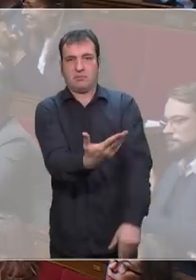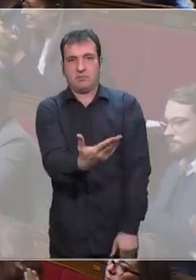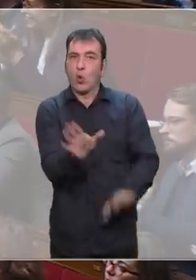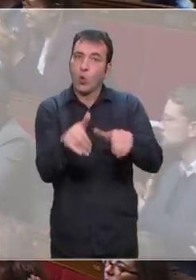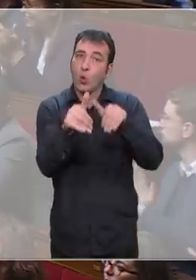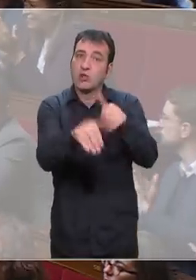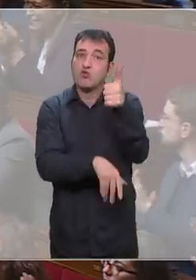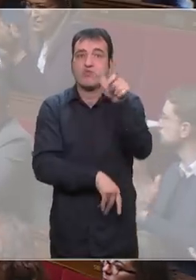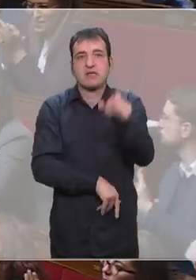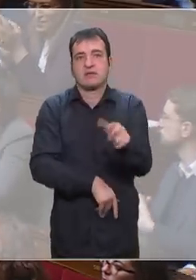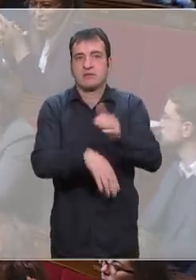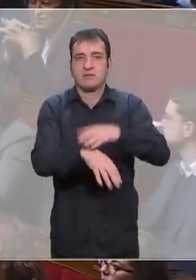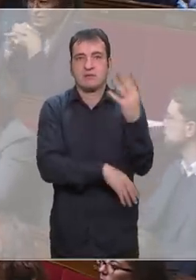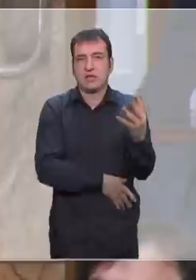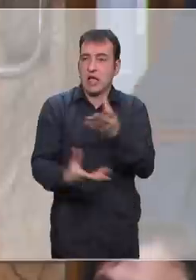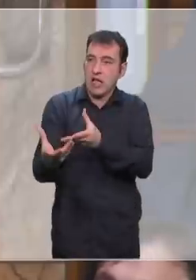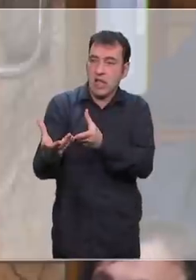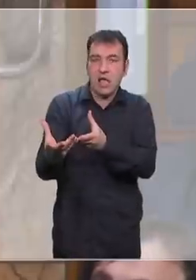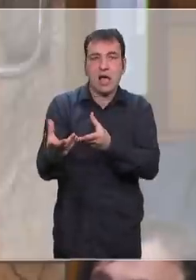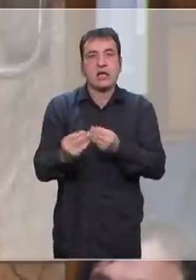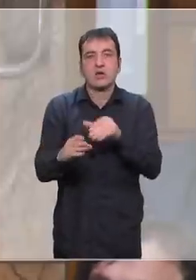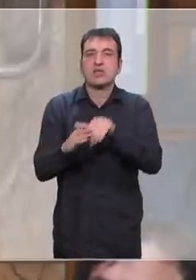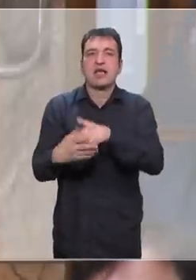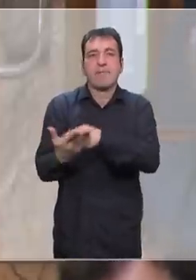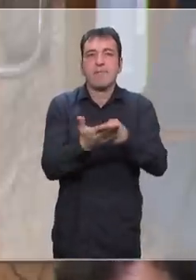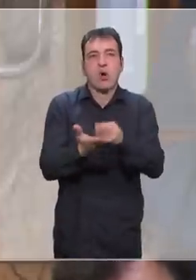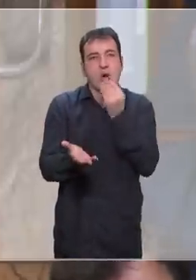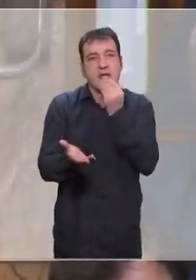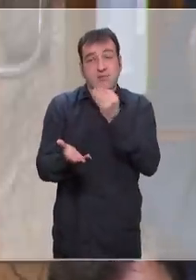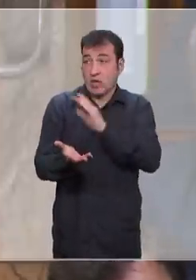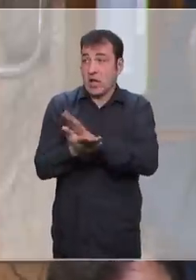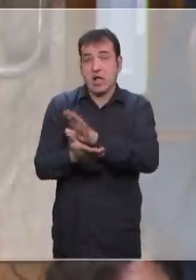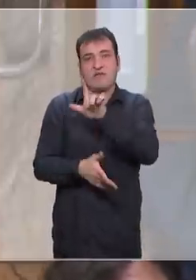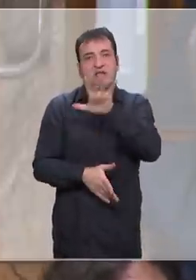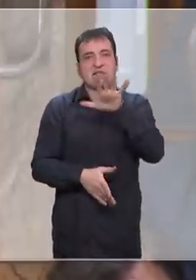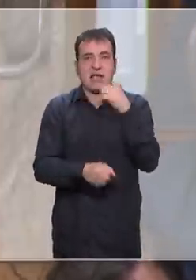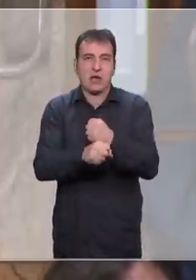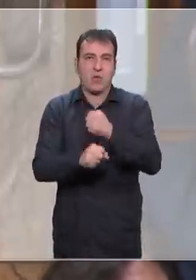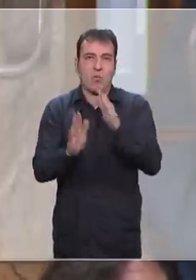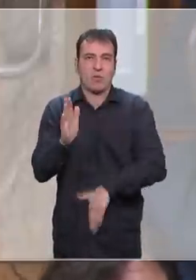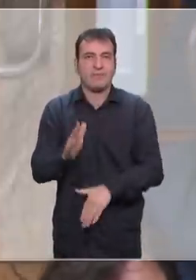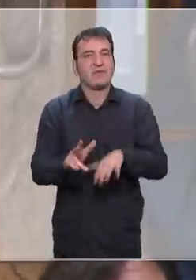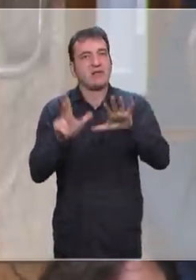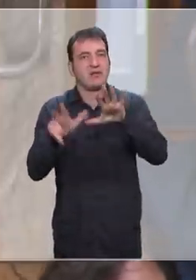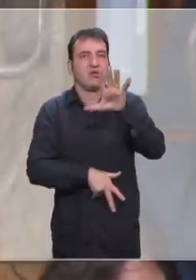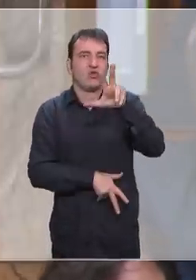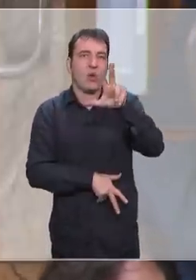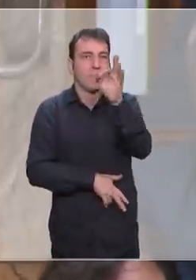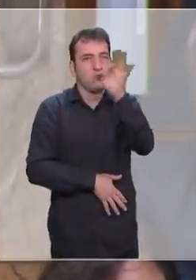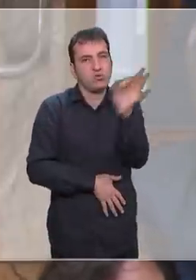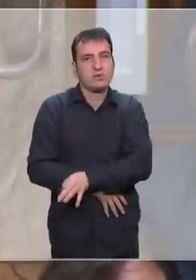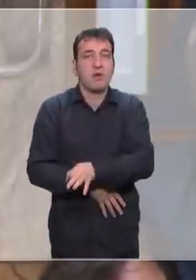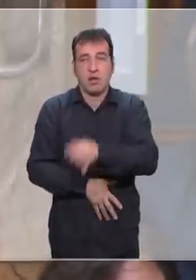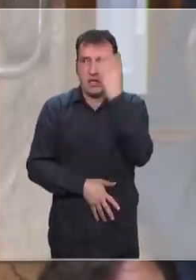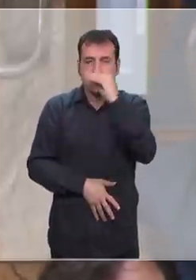Une personne sur quatre accueillie dans les banques alimentaires a moins de 25 ans. 83% des étudiants qui fréquentent l'aide